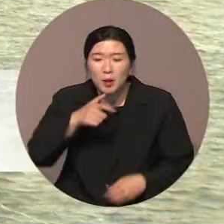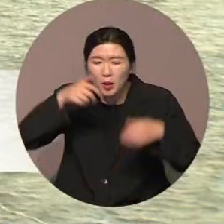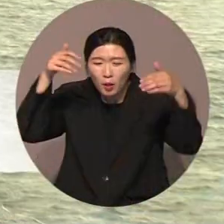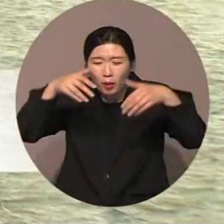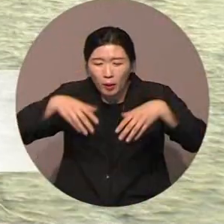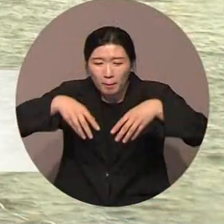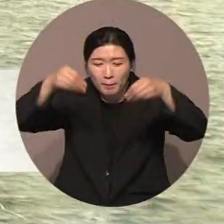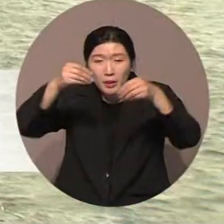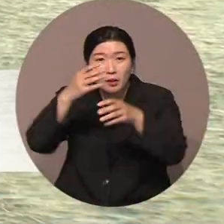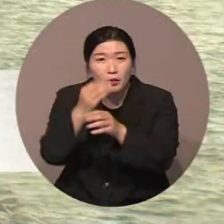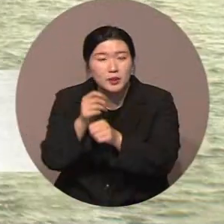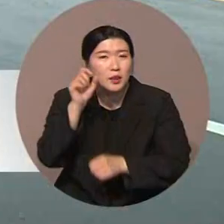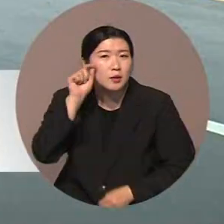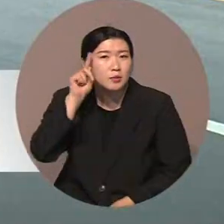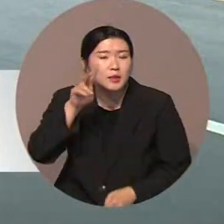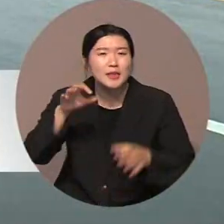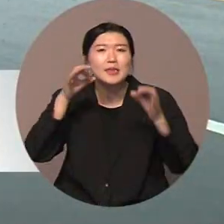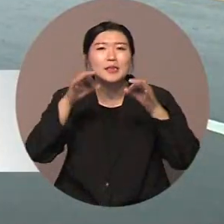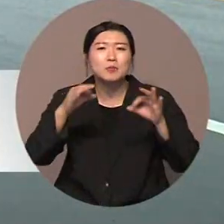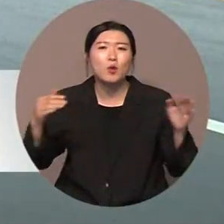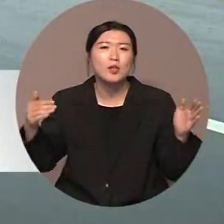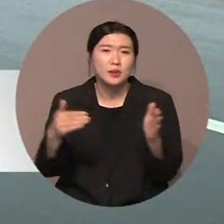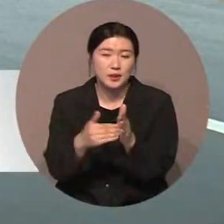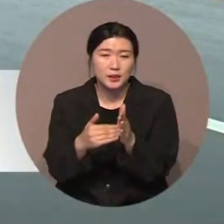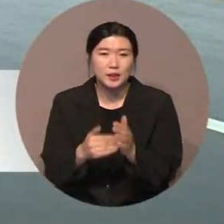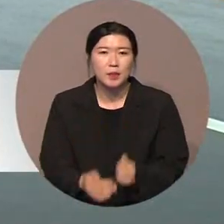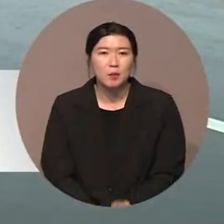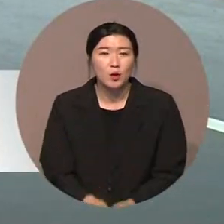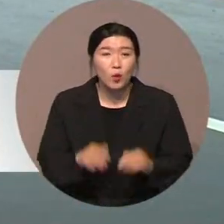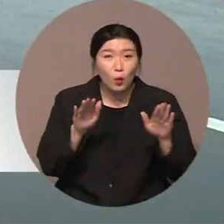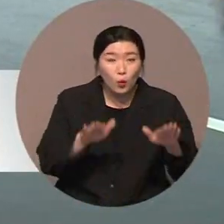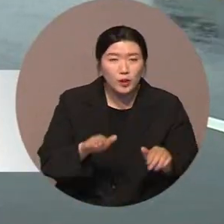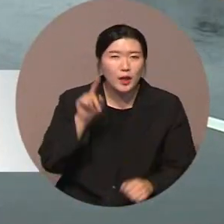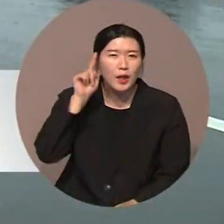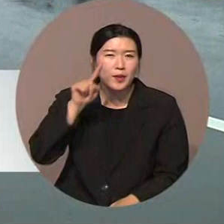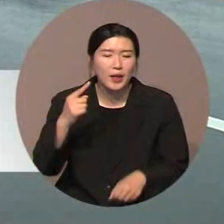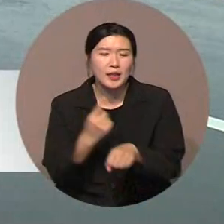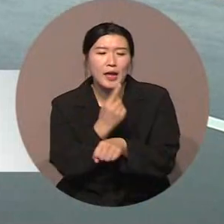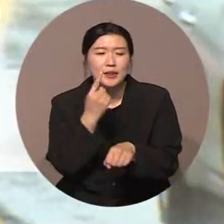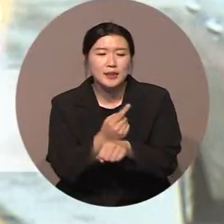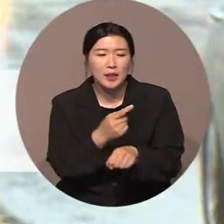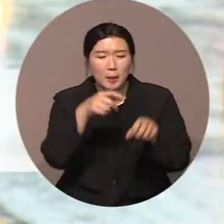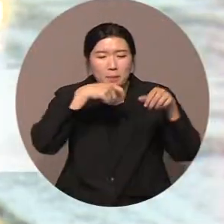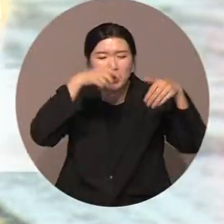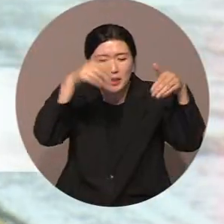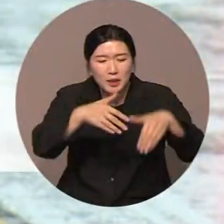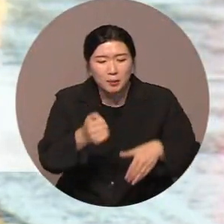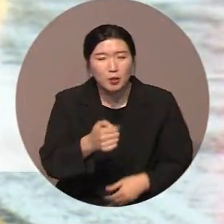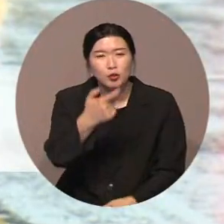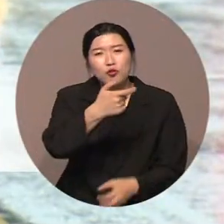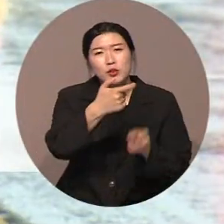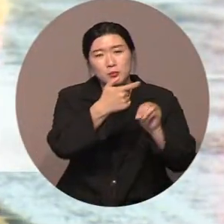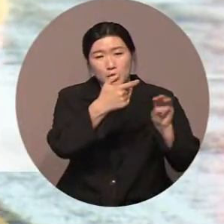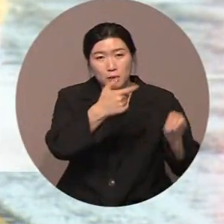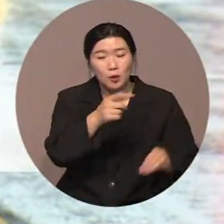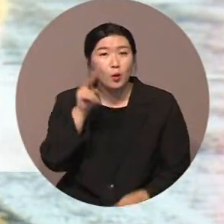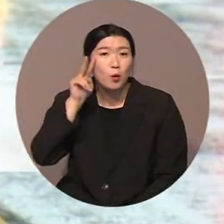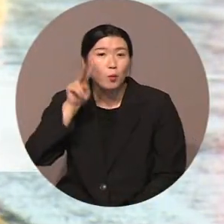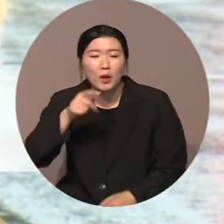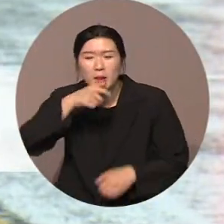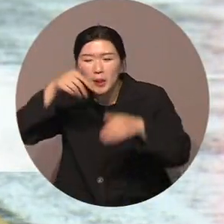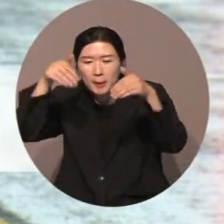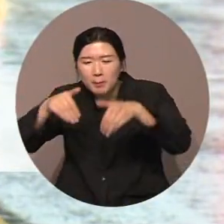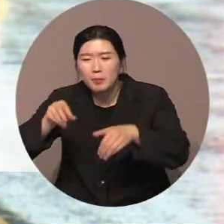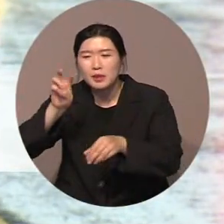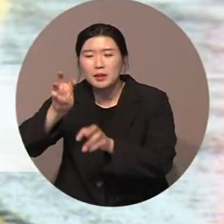금요일까지 이어지겠고 대전지방기상청은 오늘과 내일은 시간당 최대 60mm 올해는 시간당 30mm